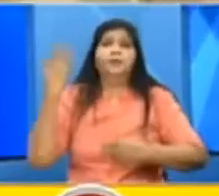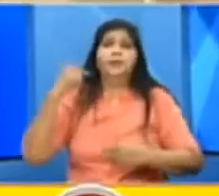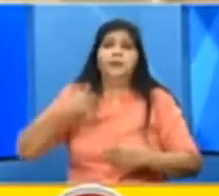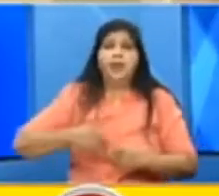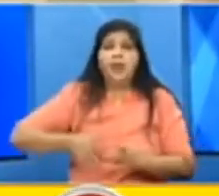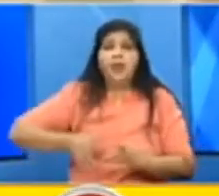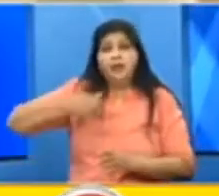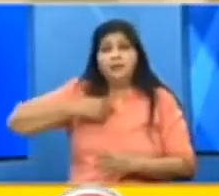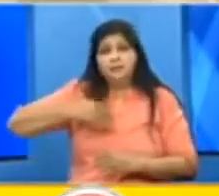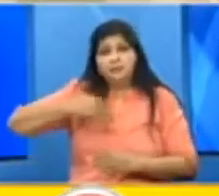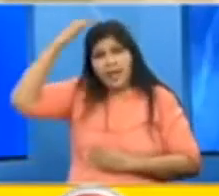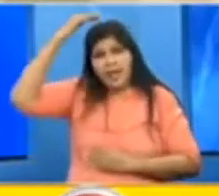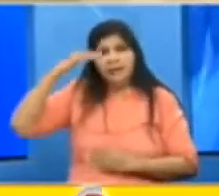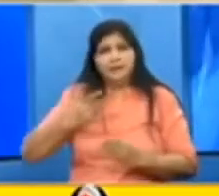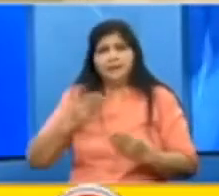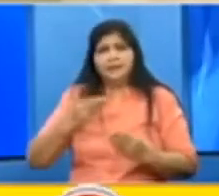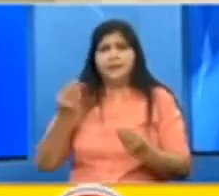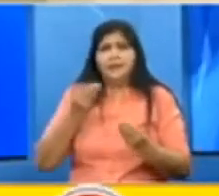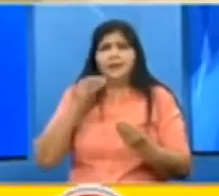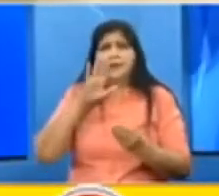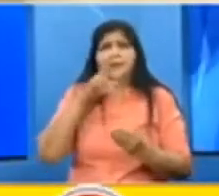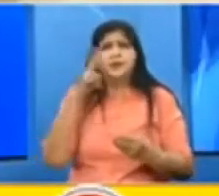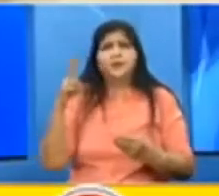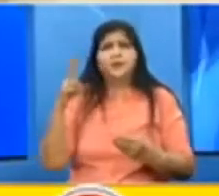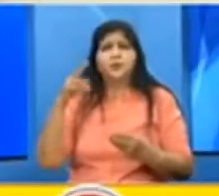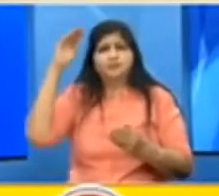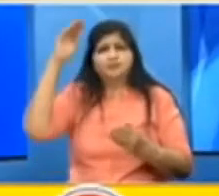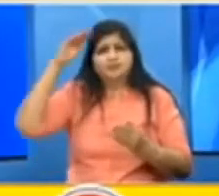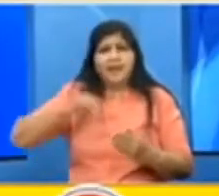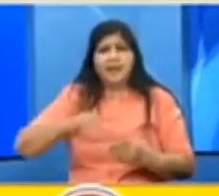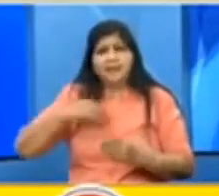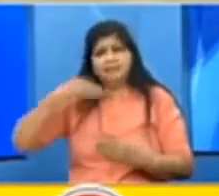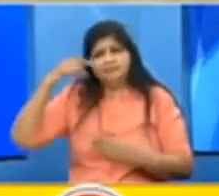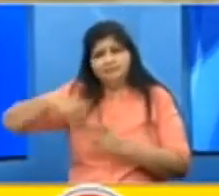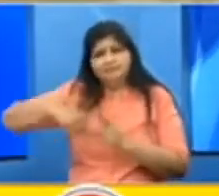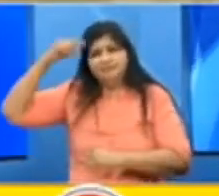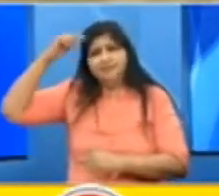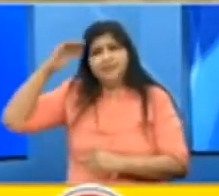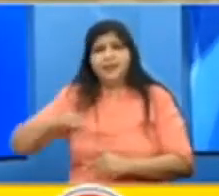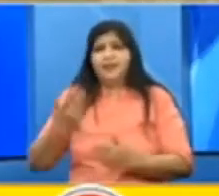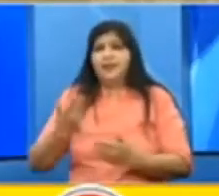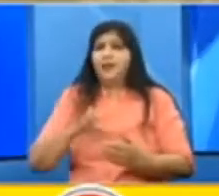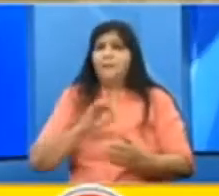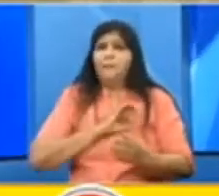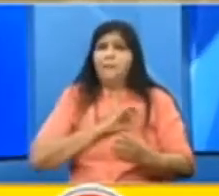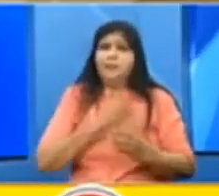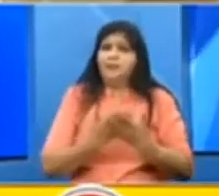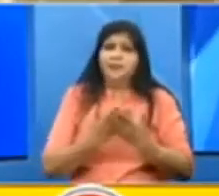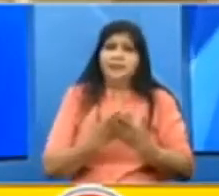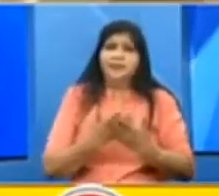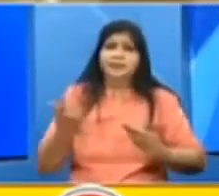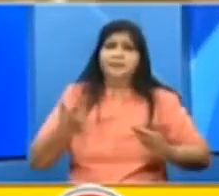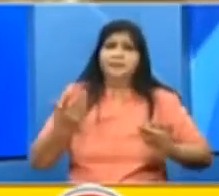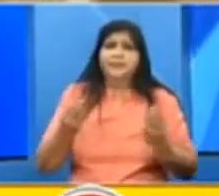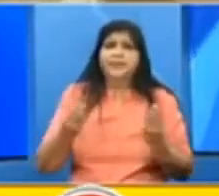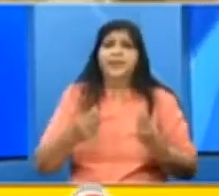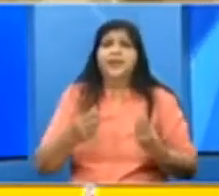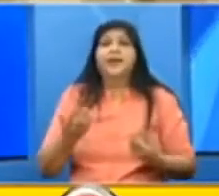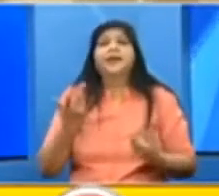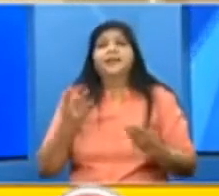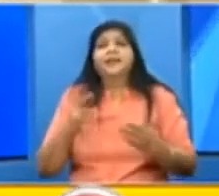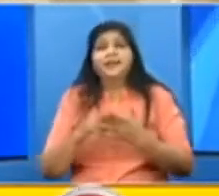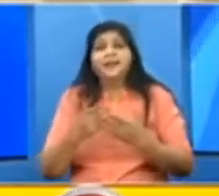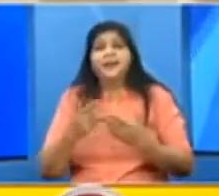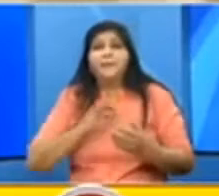है? ज्यादा है ऊंचाई? नहीं सर, 5'2" की है। अच्छा, तो फिर तुम्हारे खेल में पसंद करते हैं? सर वो तो बस पैशन है,